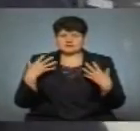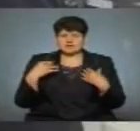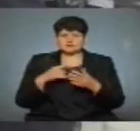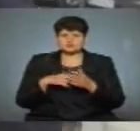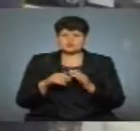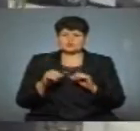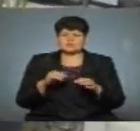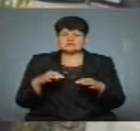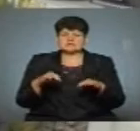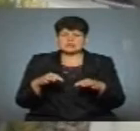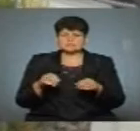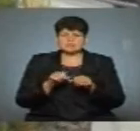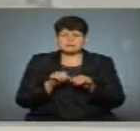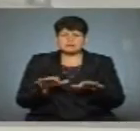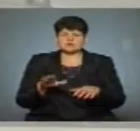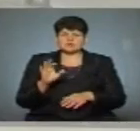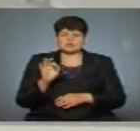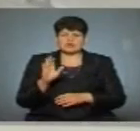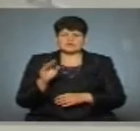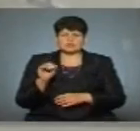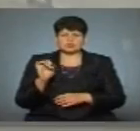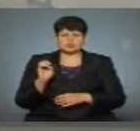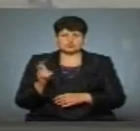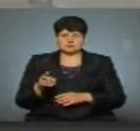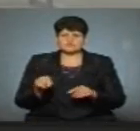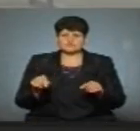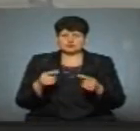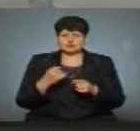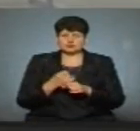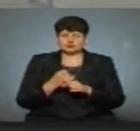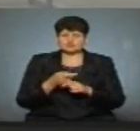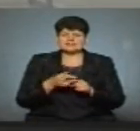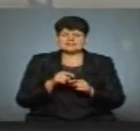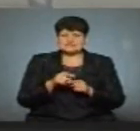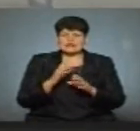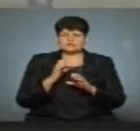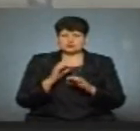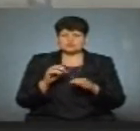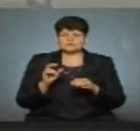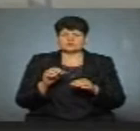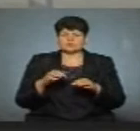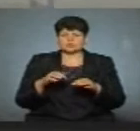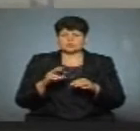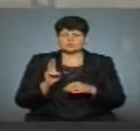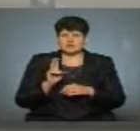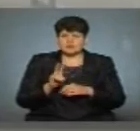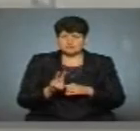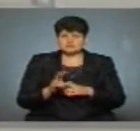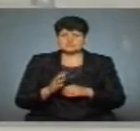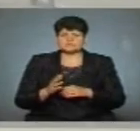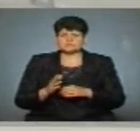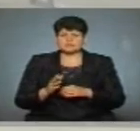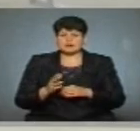управління транспортних мереж Олег Вітрук. Ми відновили роботу цих автобусів і тролейбусів в дещо збільшеній кількості, але